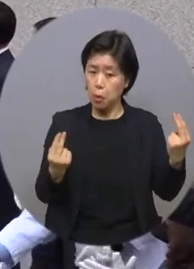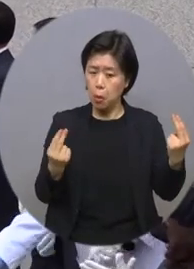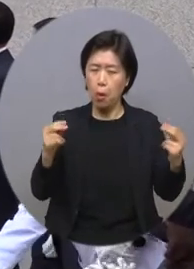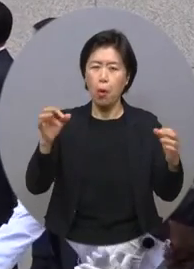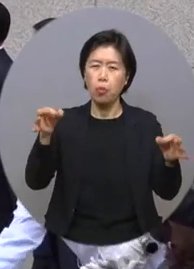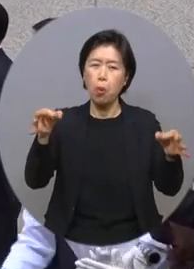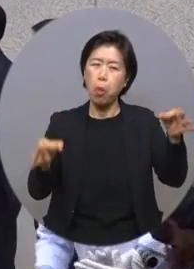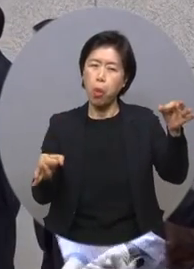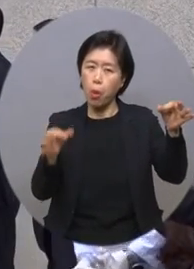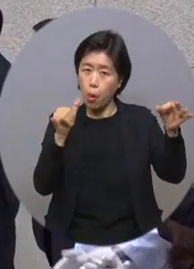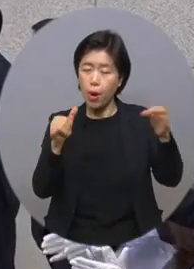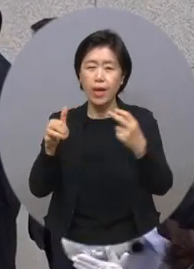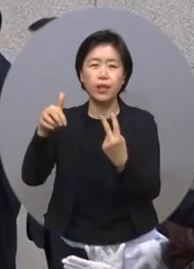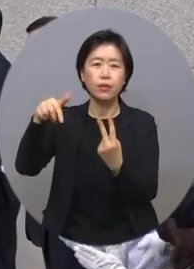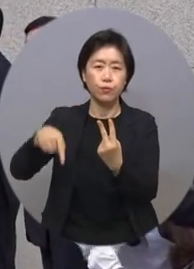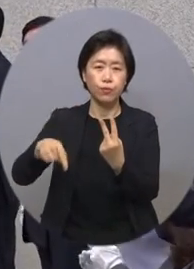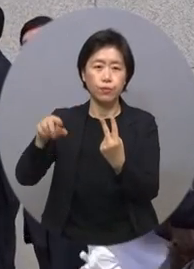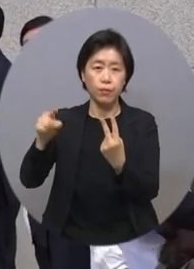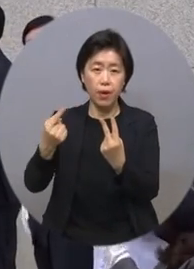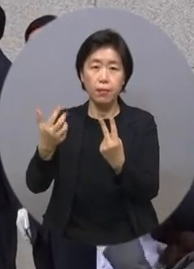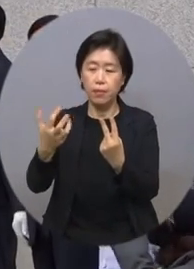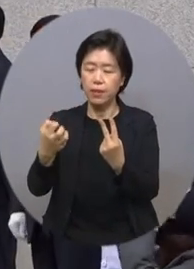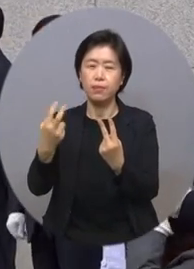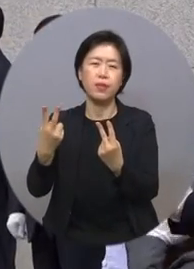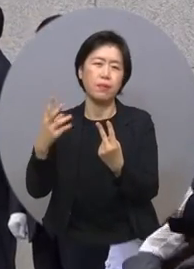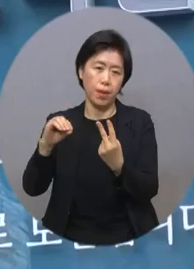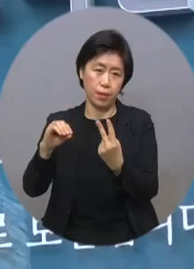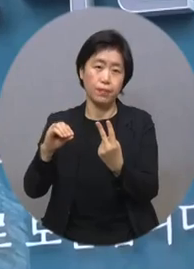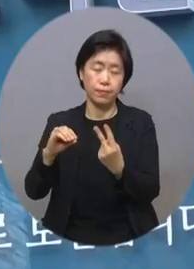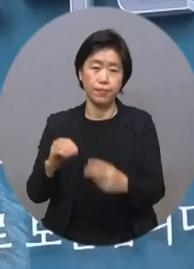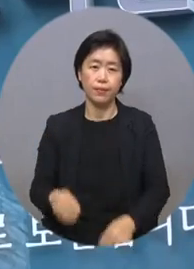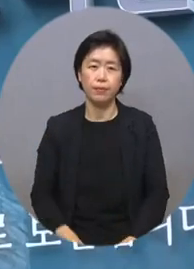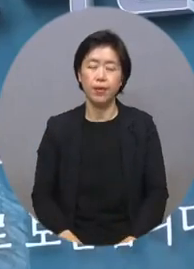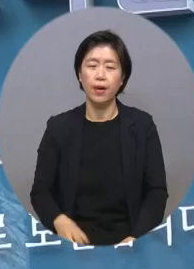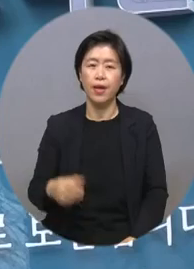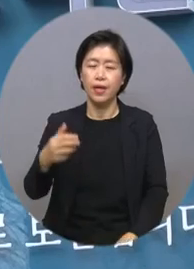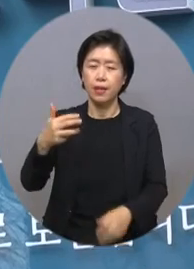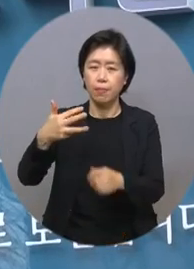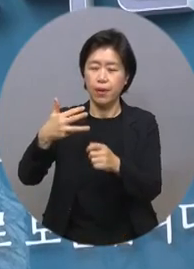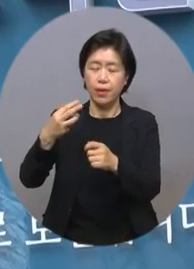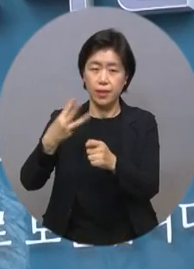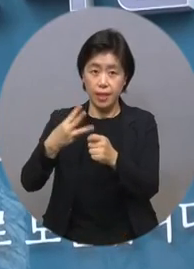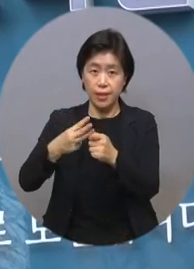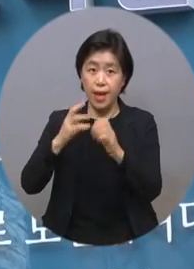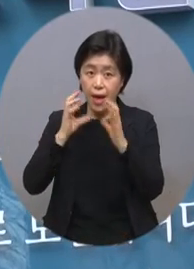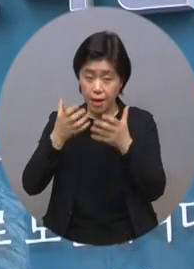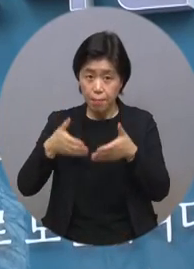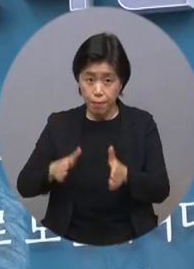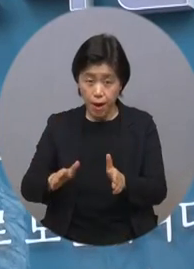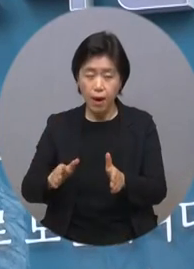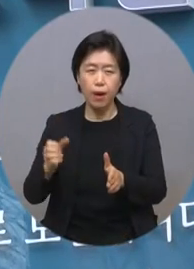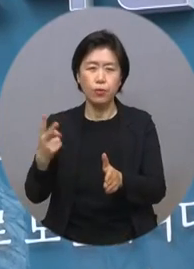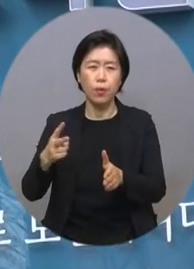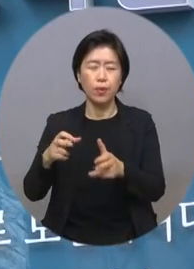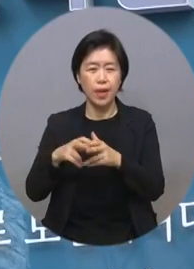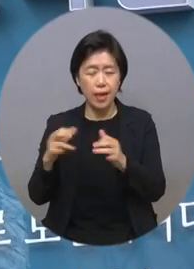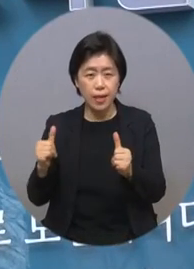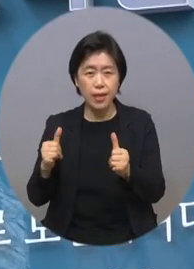원으로 수급자와 장애인, 셋째 이상 등은 이용료의 10에서